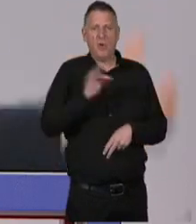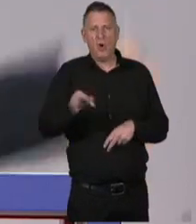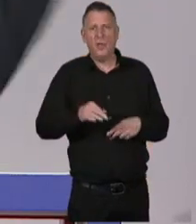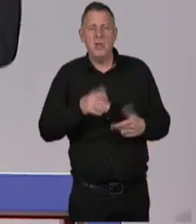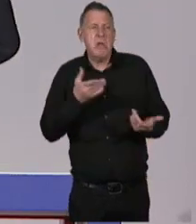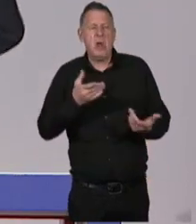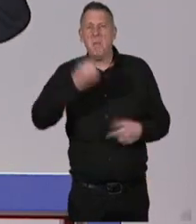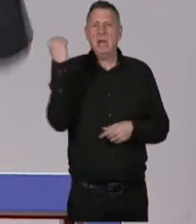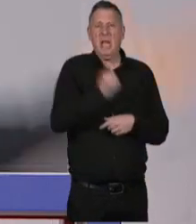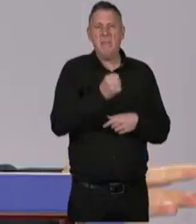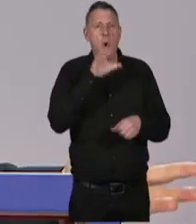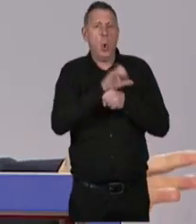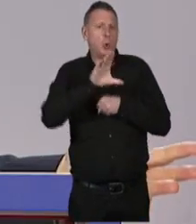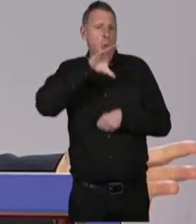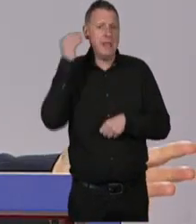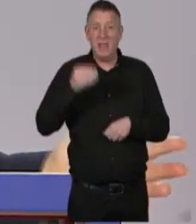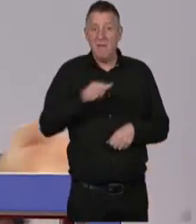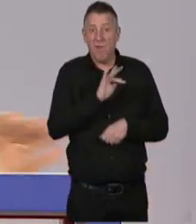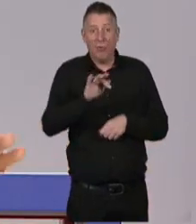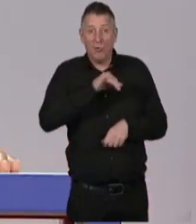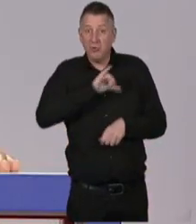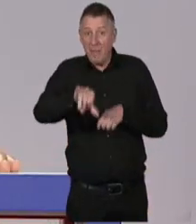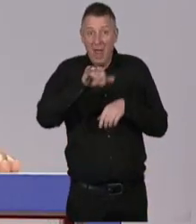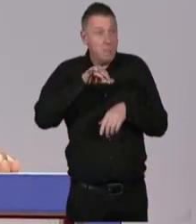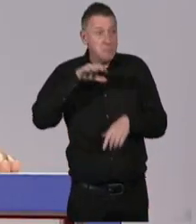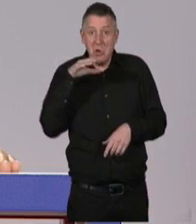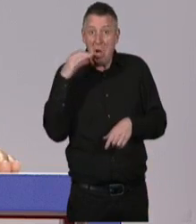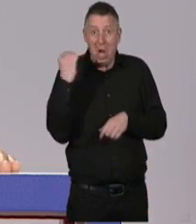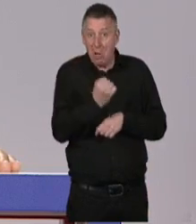l'humanité qu'elle n'a jamais commis.